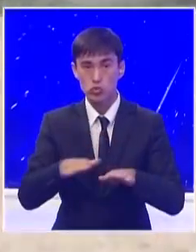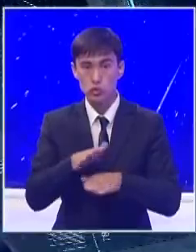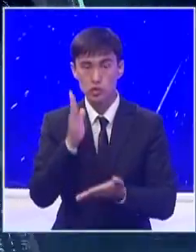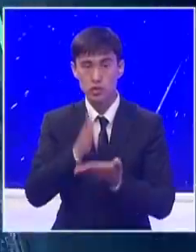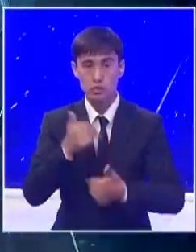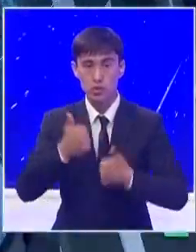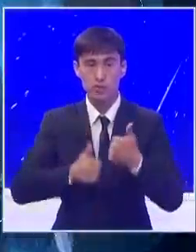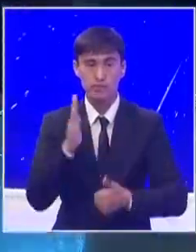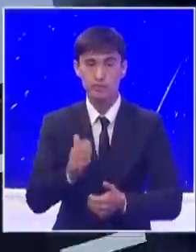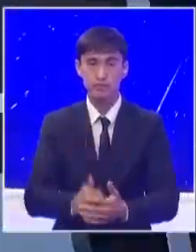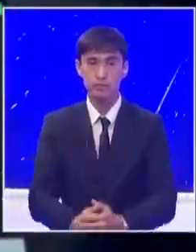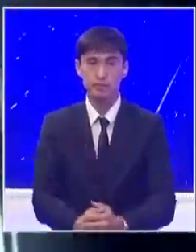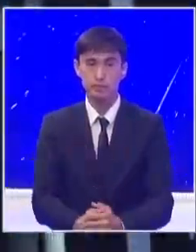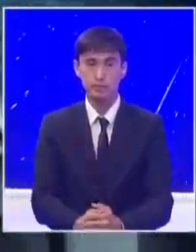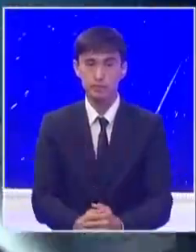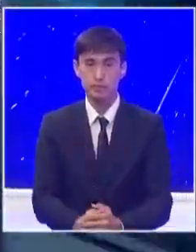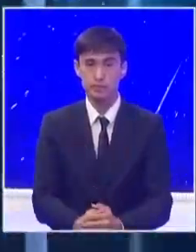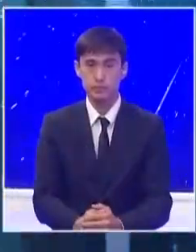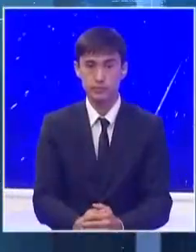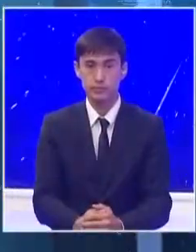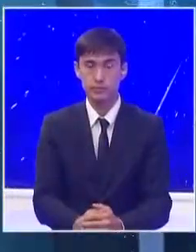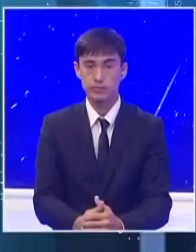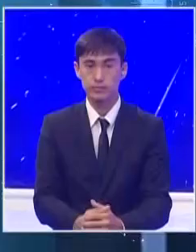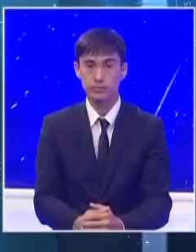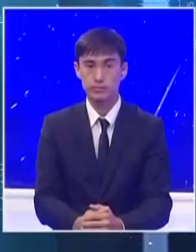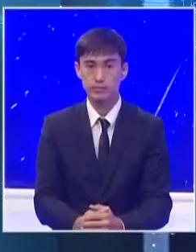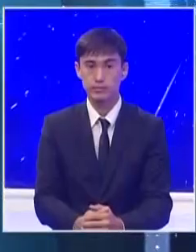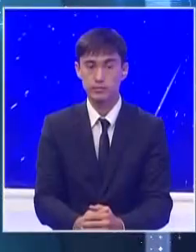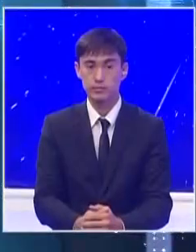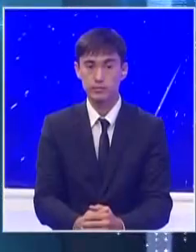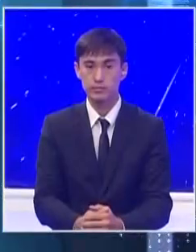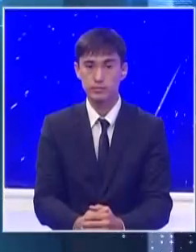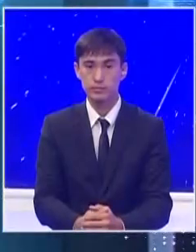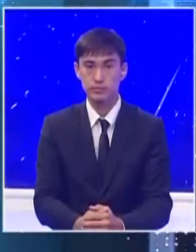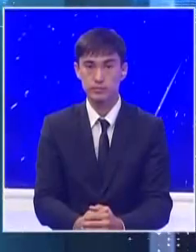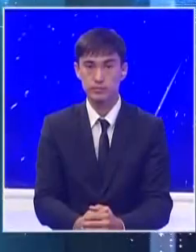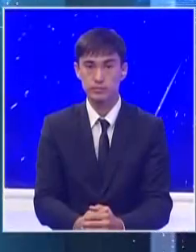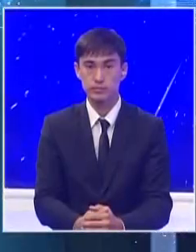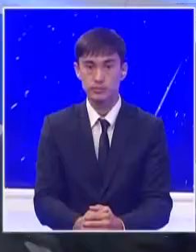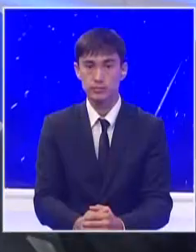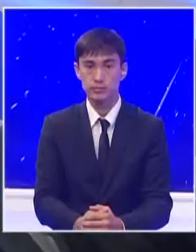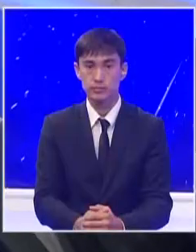бар. Алмат Хамид, Лилиана Шоврина, Абылай Құттықбай, Жетісу арнасы, Алматы облысынан.